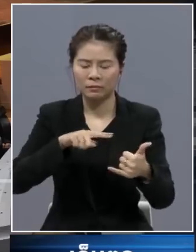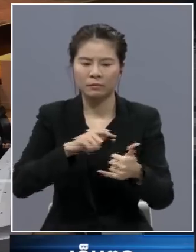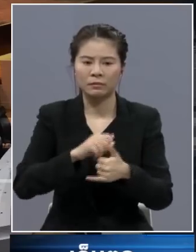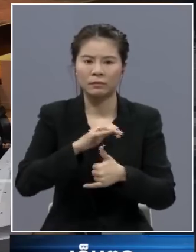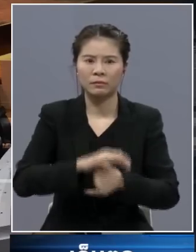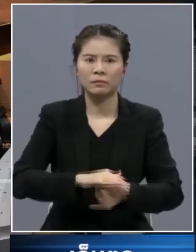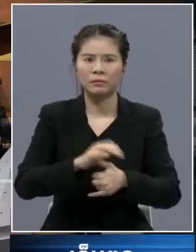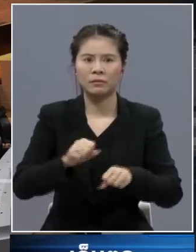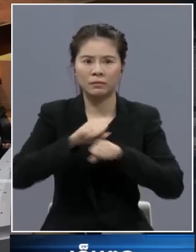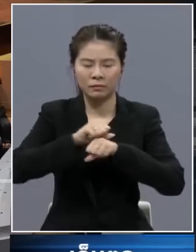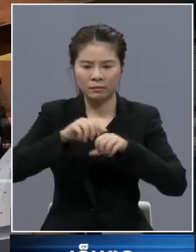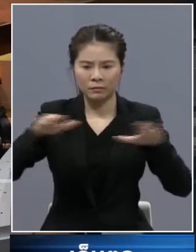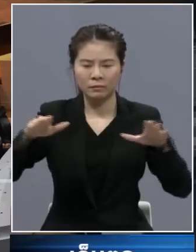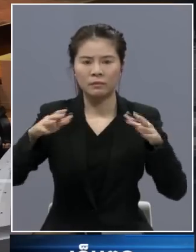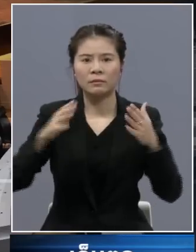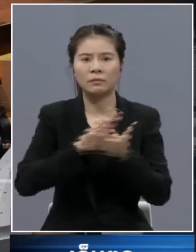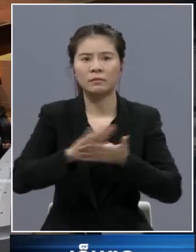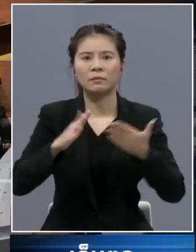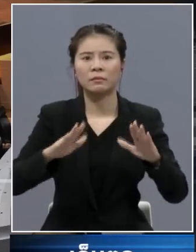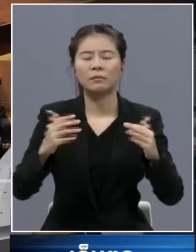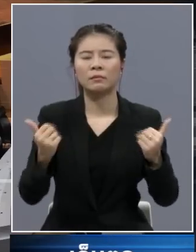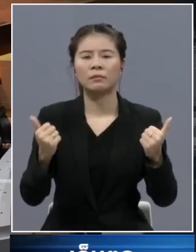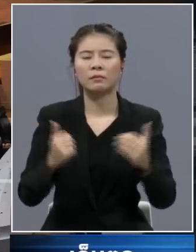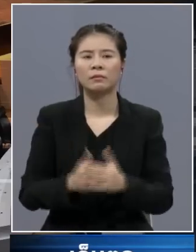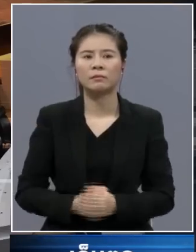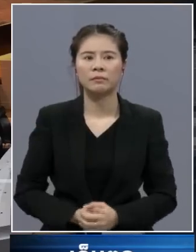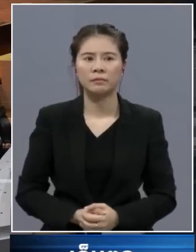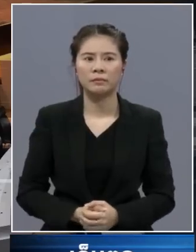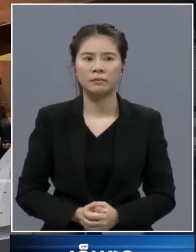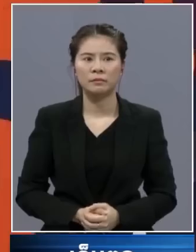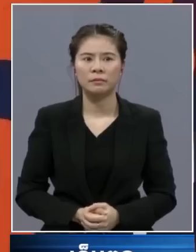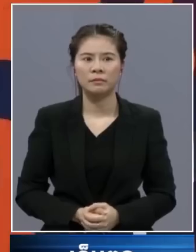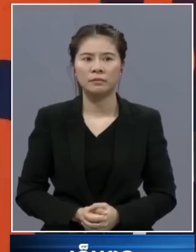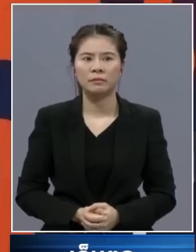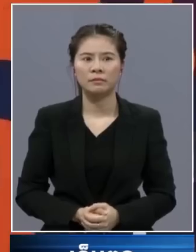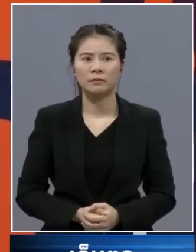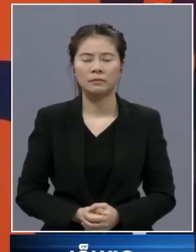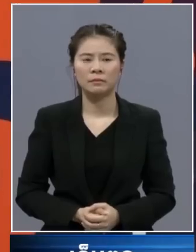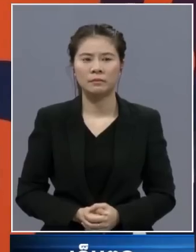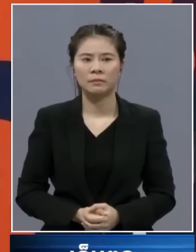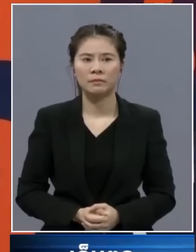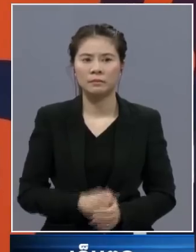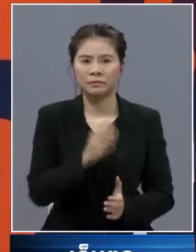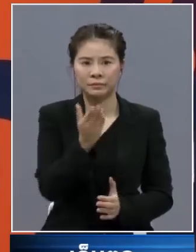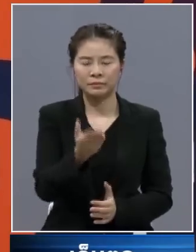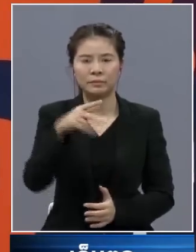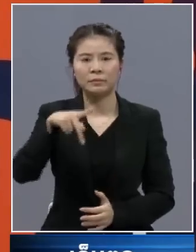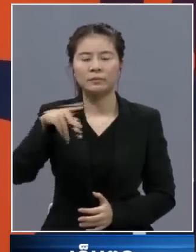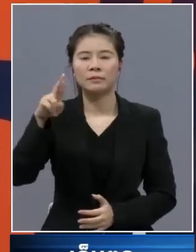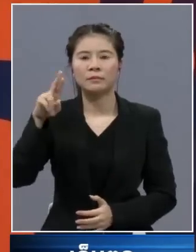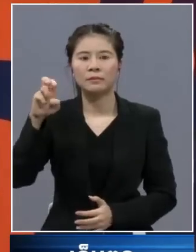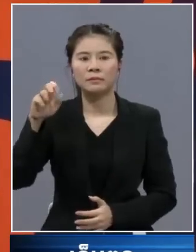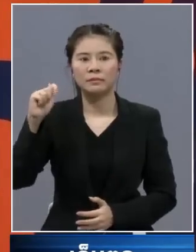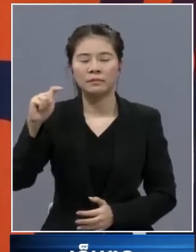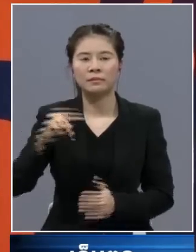าศใช้ได้ในปัจจุบันนะฮะ อีกคนนึงนะครับที่มองว่าก็โดดเด่นน่าจับตาเหมือนกันนะครับก็คือคุณพฤทธิ์วัชรศิลป์นะครับว่า